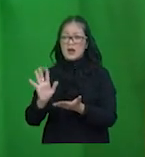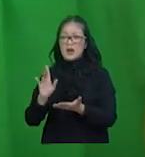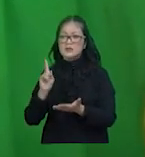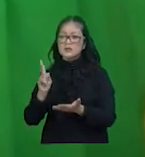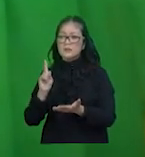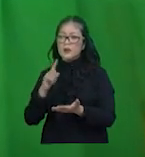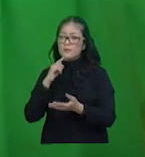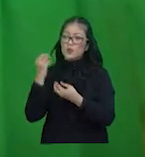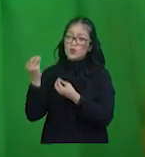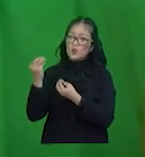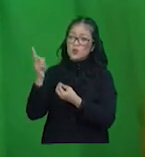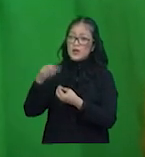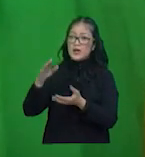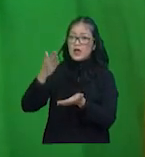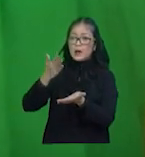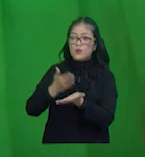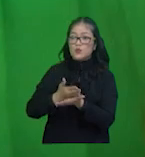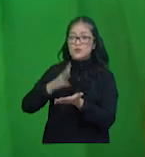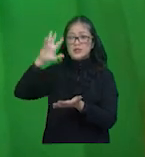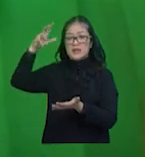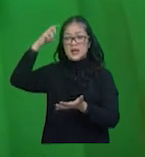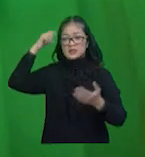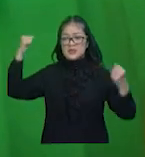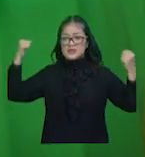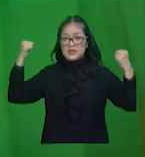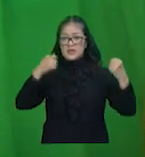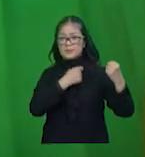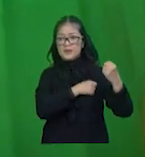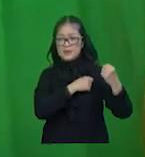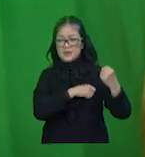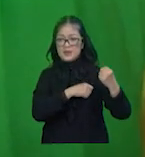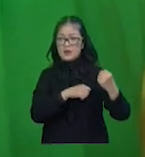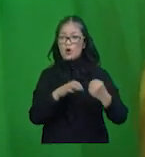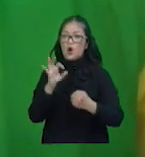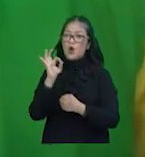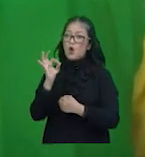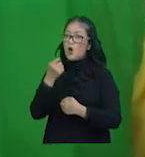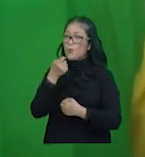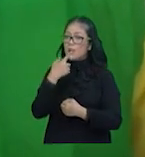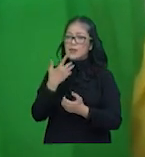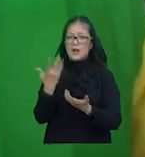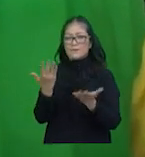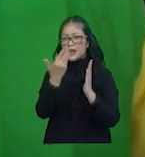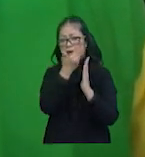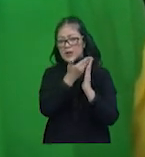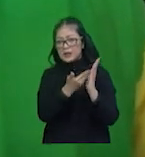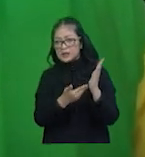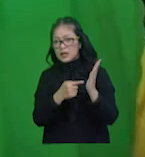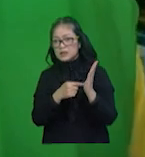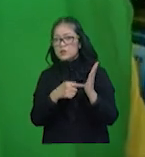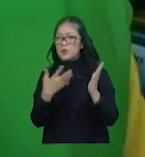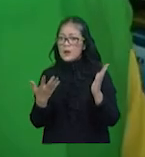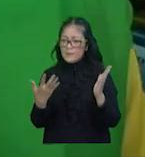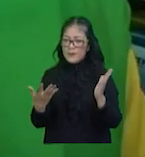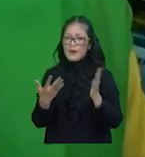nunggu keputusan dari Dinkes dan Kemenkes obat-obat apa aja yang aman untuk